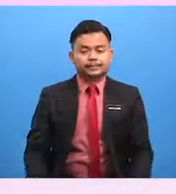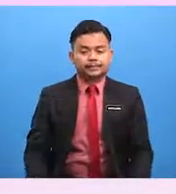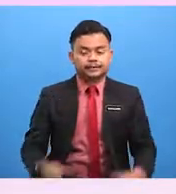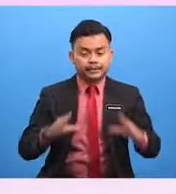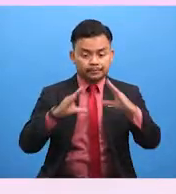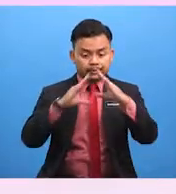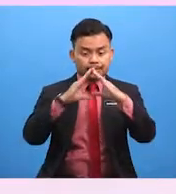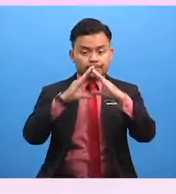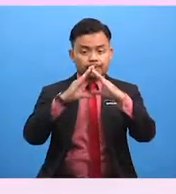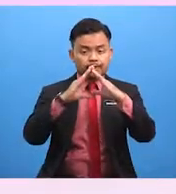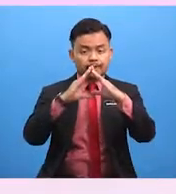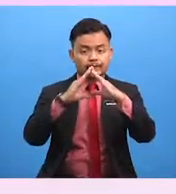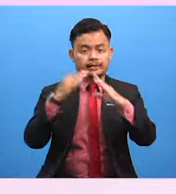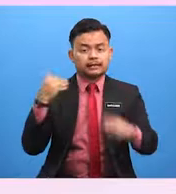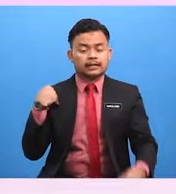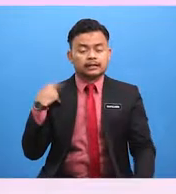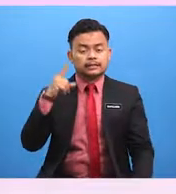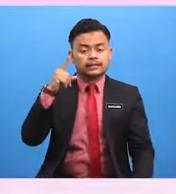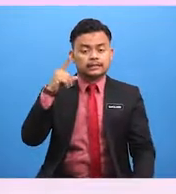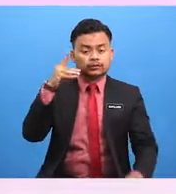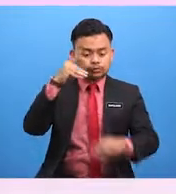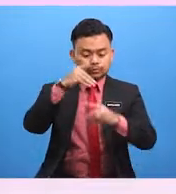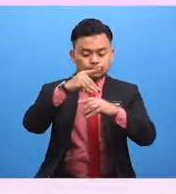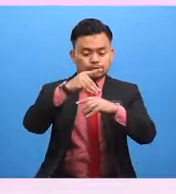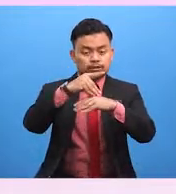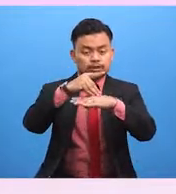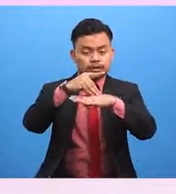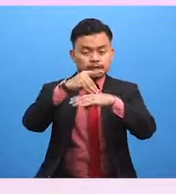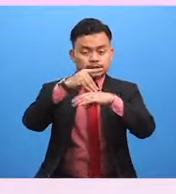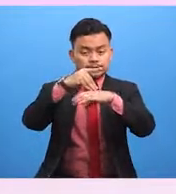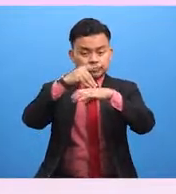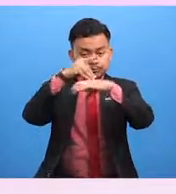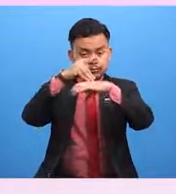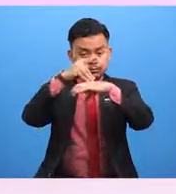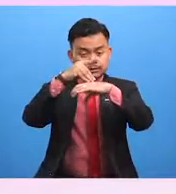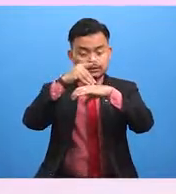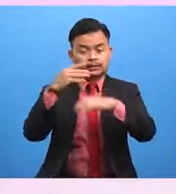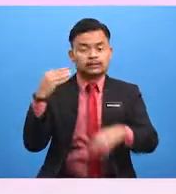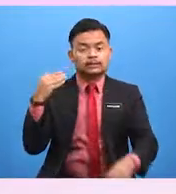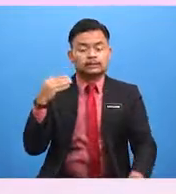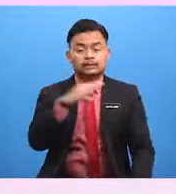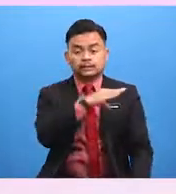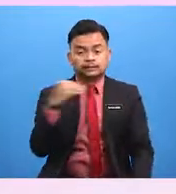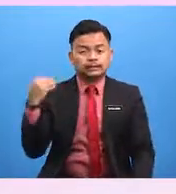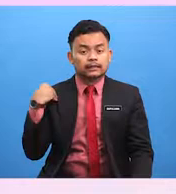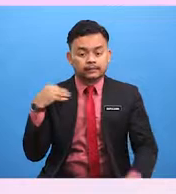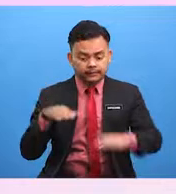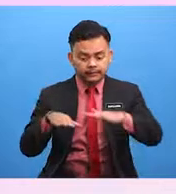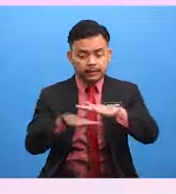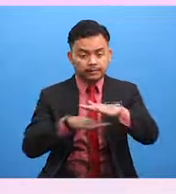Piramid mempunyai satu puncak runcing dan mempunyai tapak berbentuk segi empat.